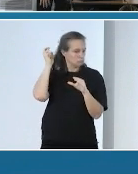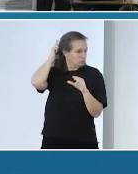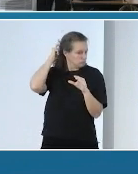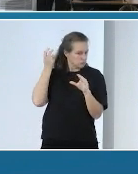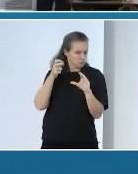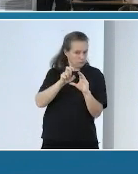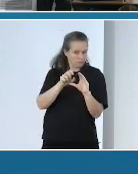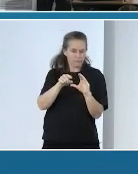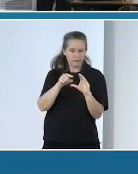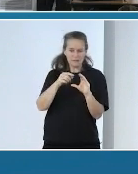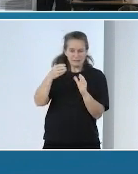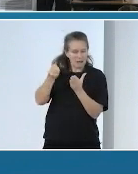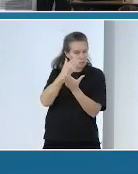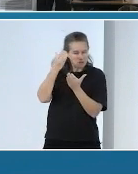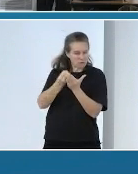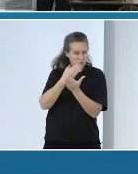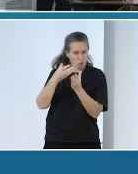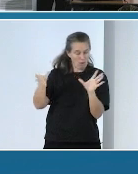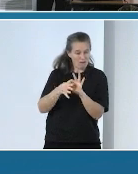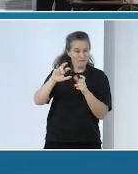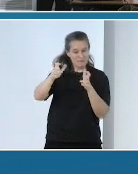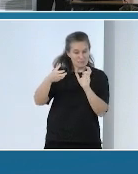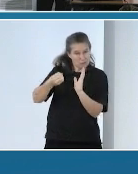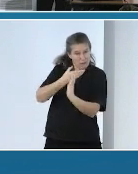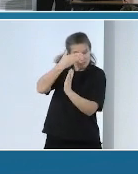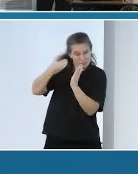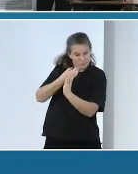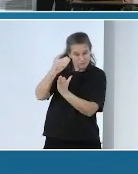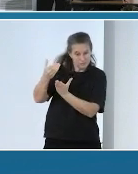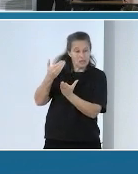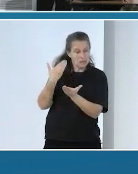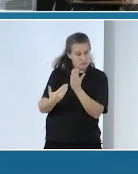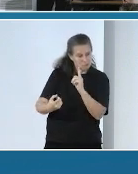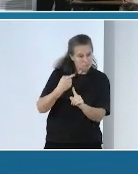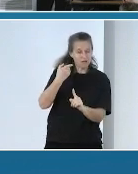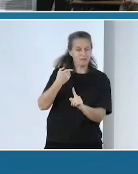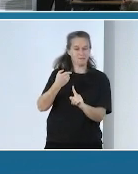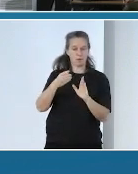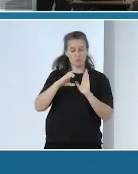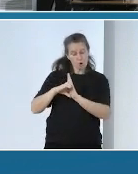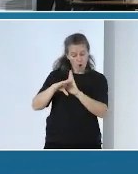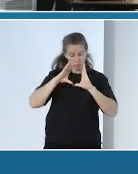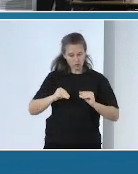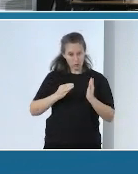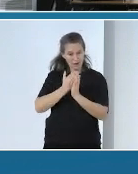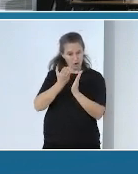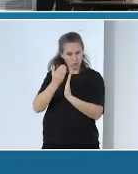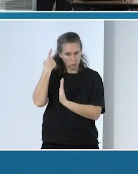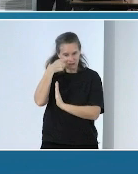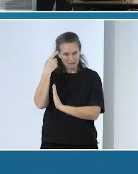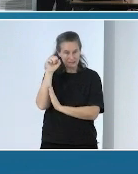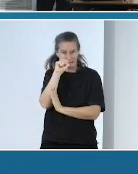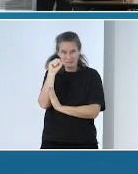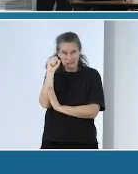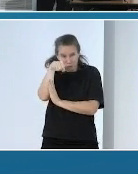qui reçoit énormément d'informations vestibulaires et qui sont indispensables pour coder la position et l'orientation de la tête